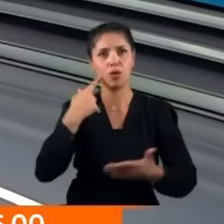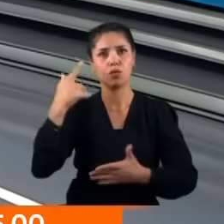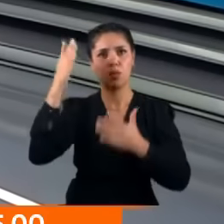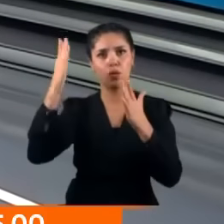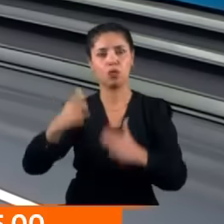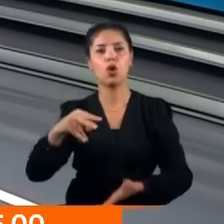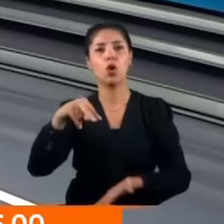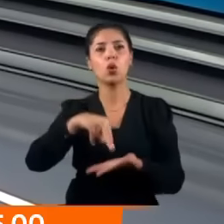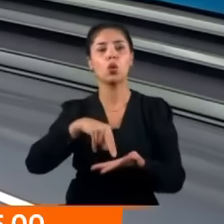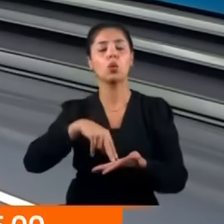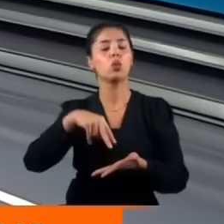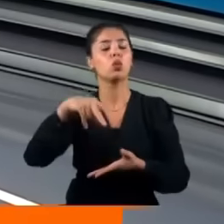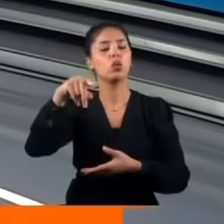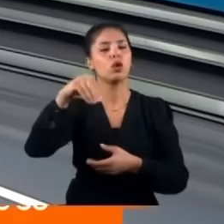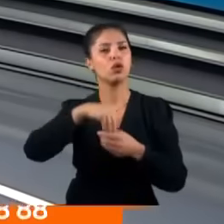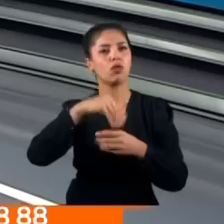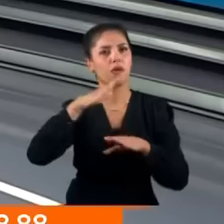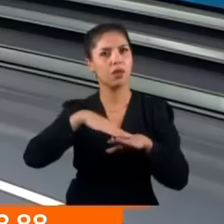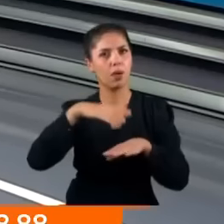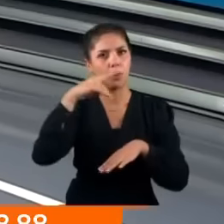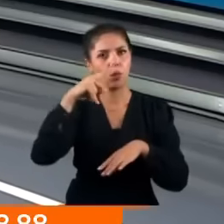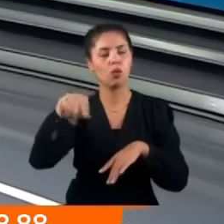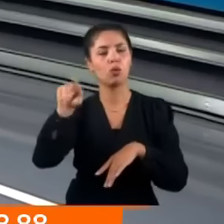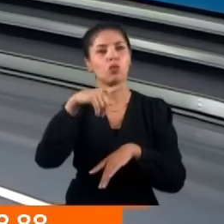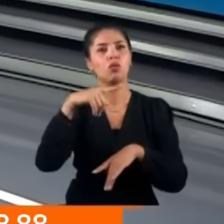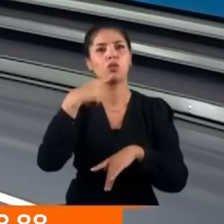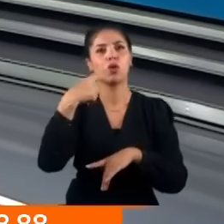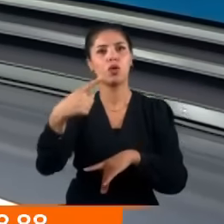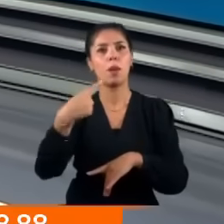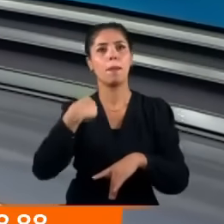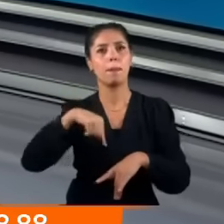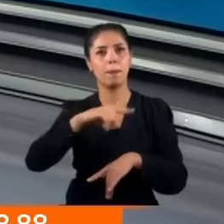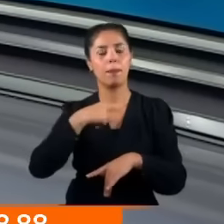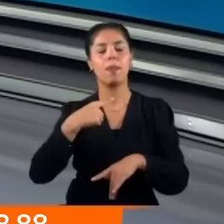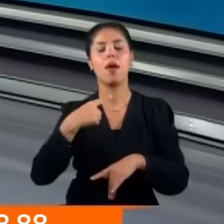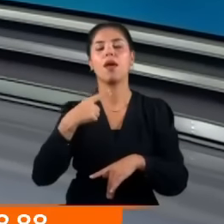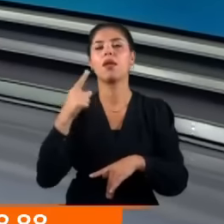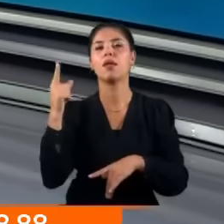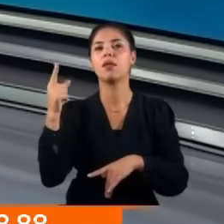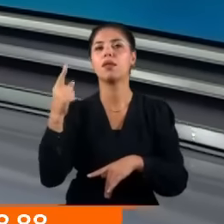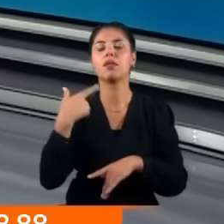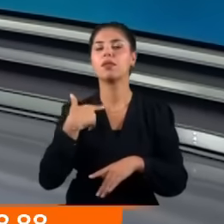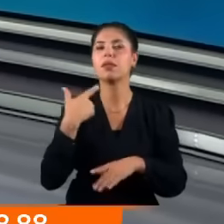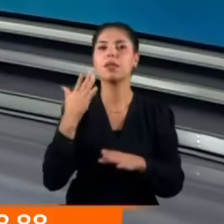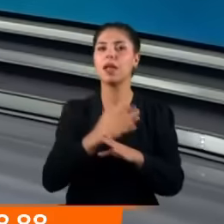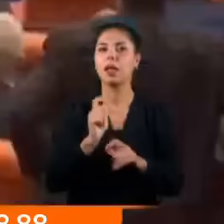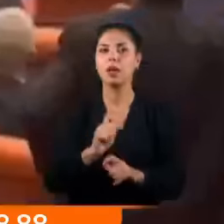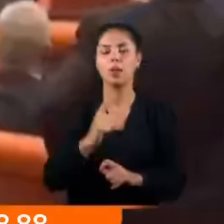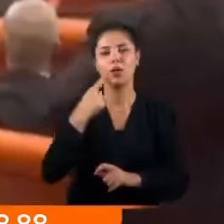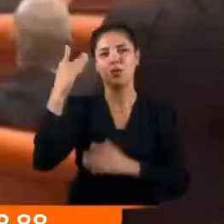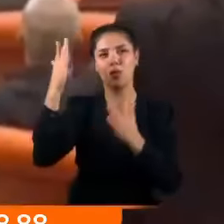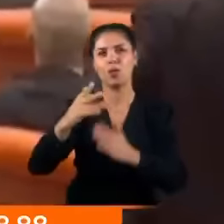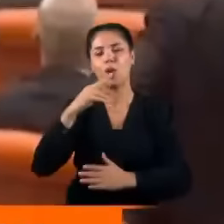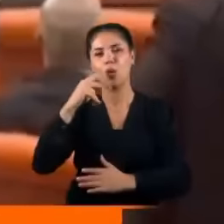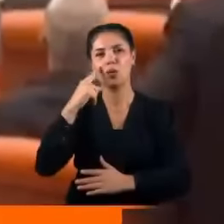Erdoğan'ın kürsüden yaptığı konuşmayı işaret etti. Beni harekete geçiren Cumhurbaşkanımızın konuşması oldu dedi.